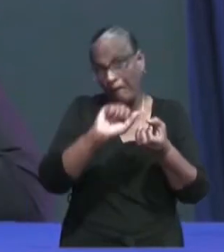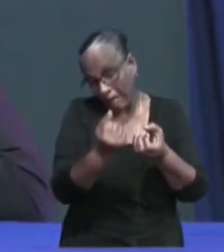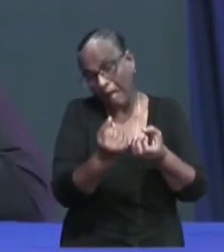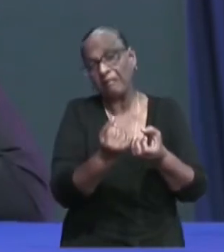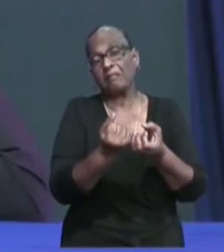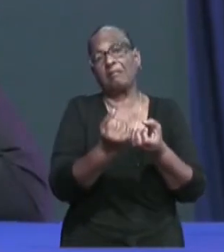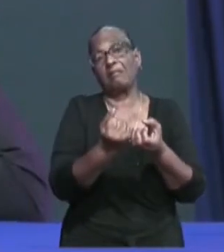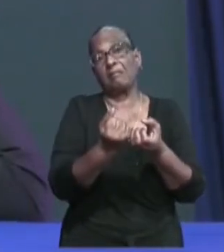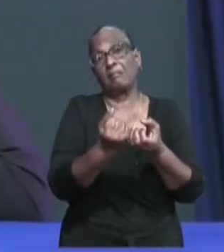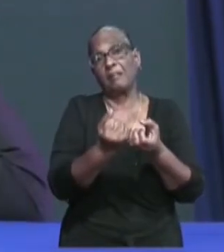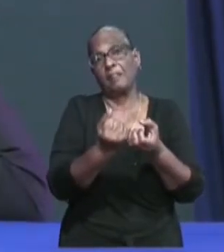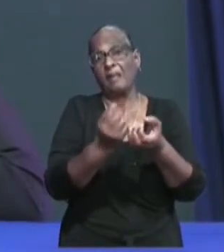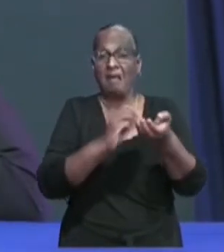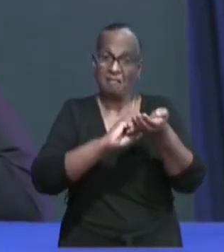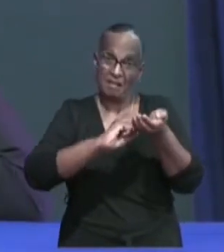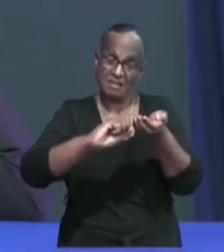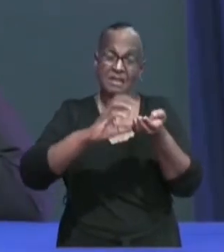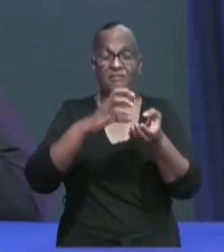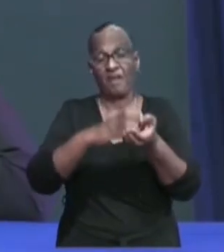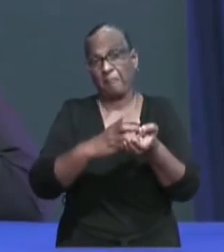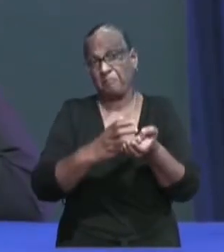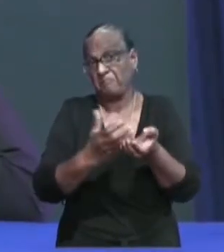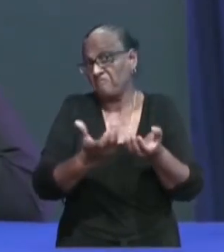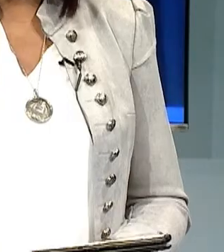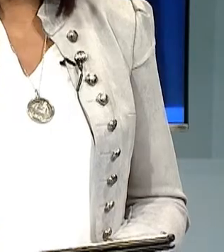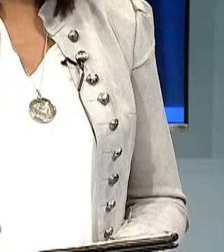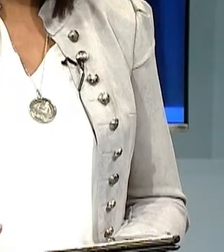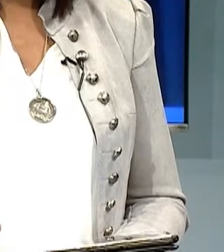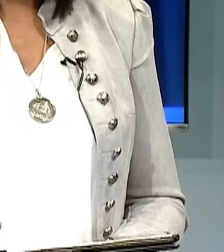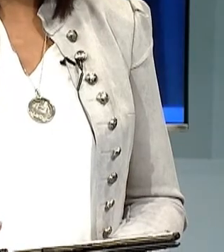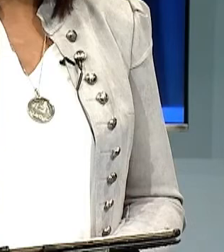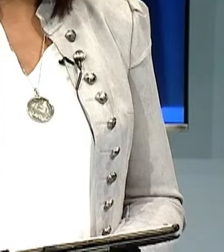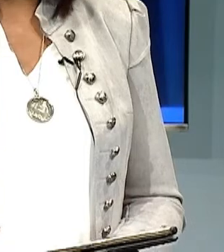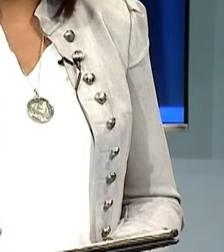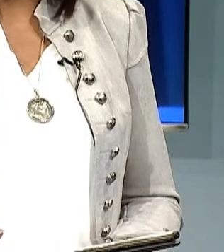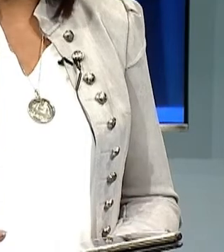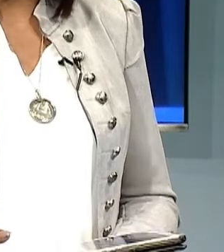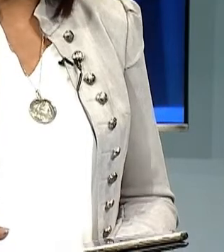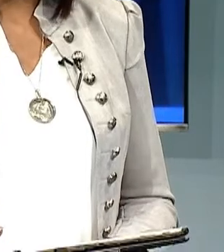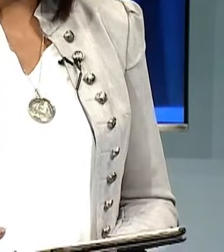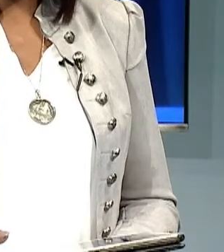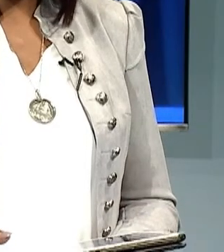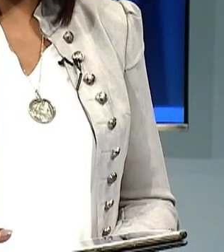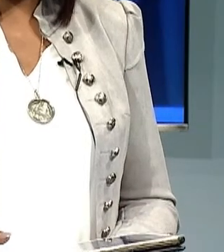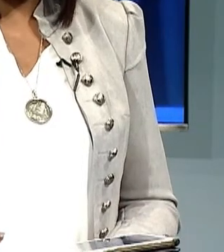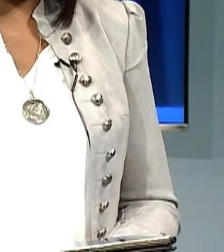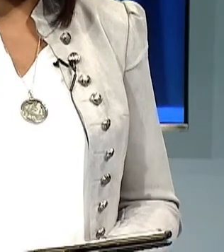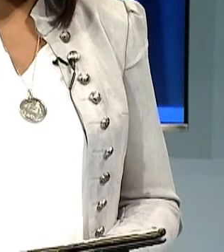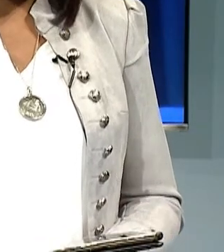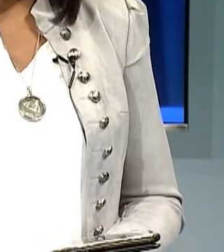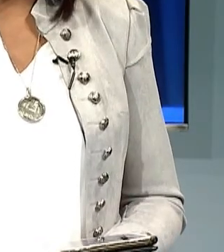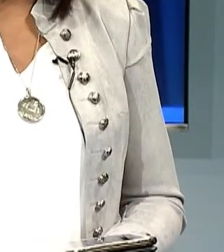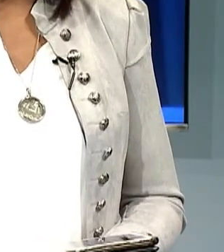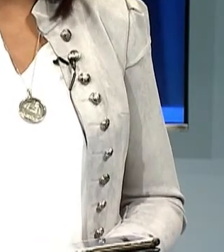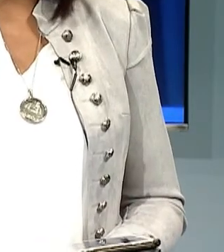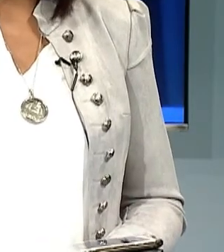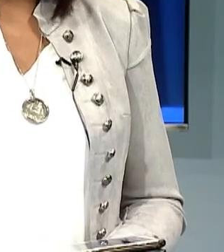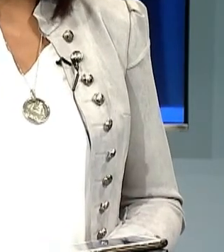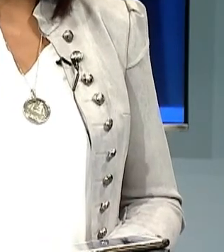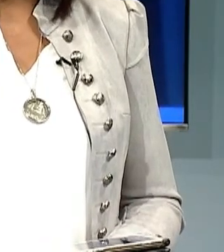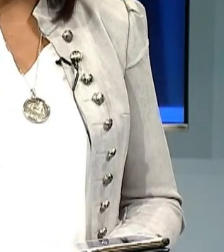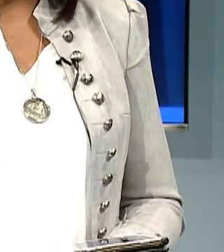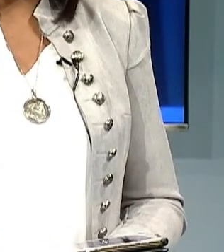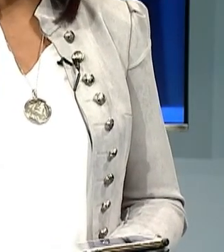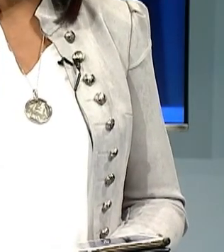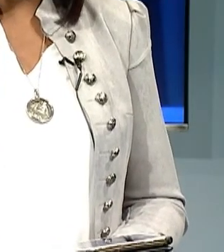lijken waarvan wij nog niet genoeg informatie hebben gehad. Cleopatra Jesserun, directeur van Volksgezondheid. Zij sprak gisteren